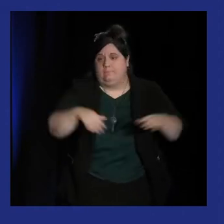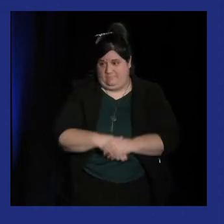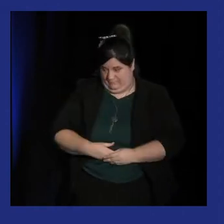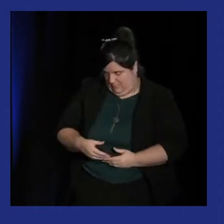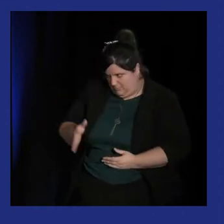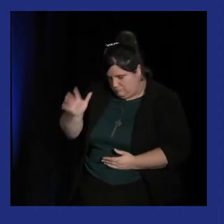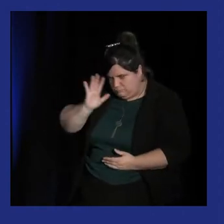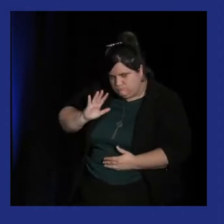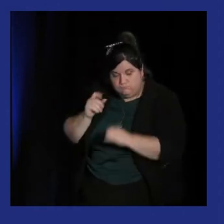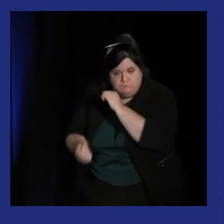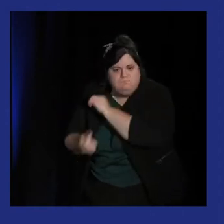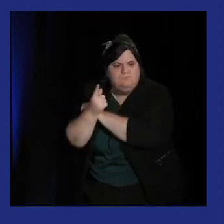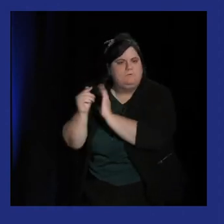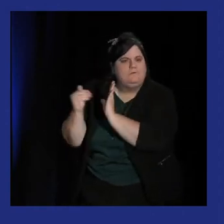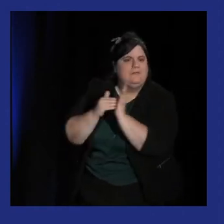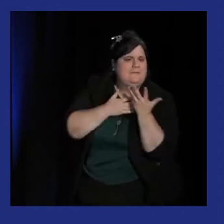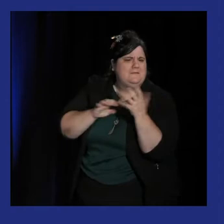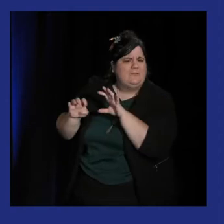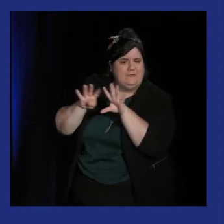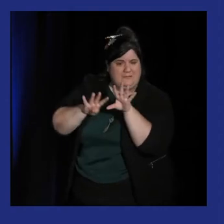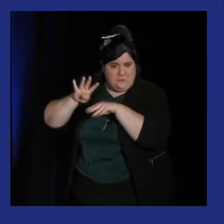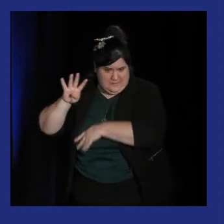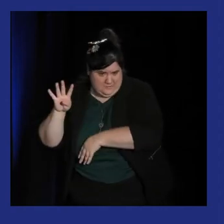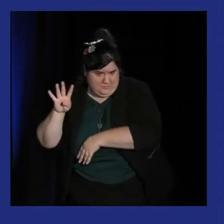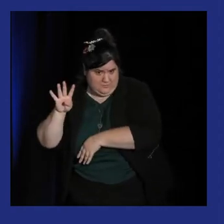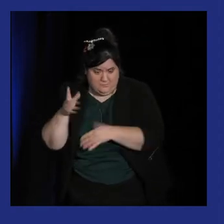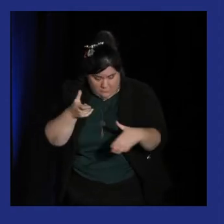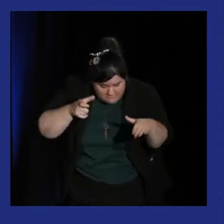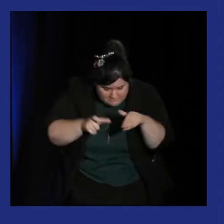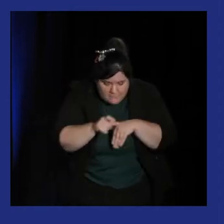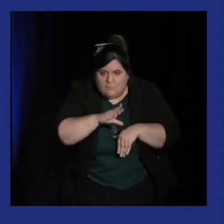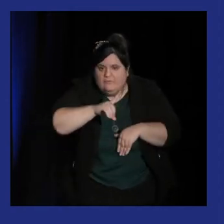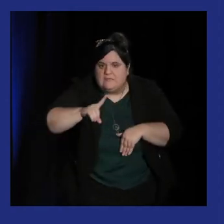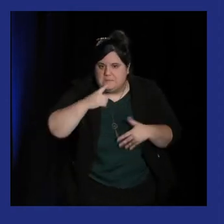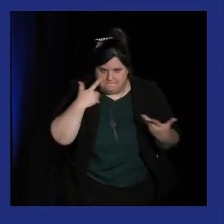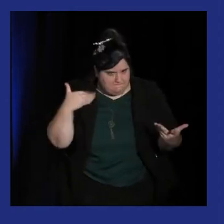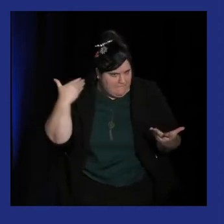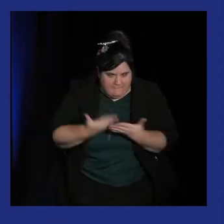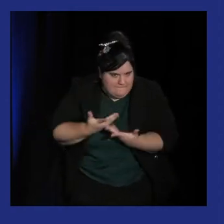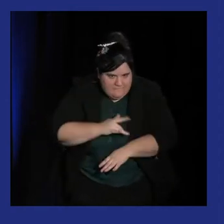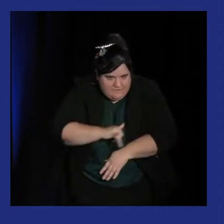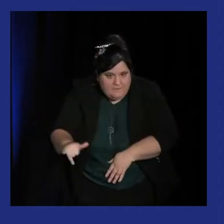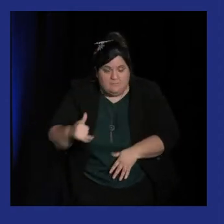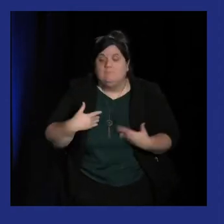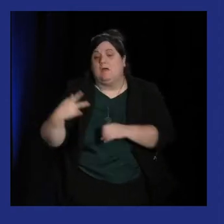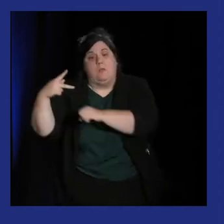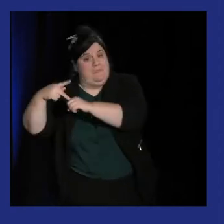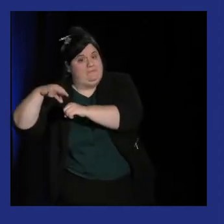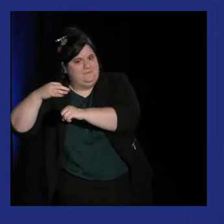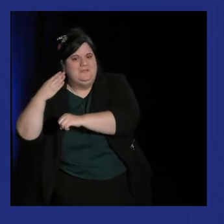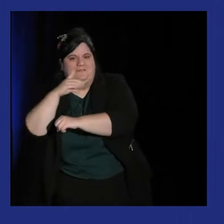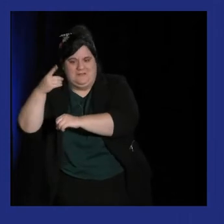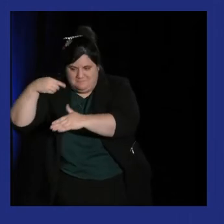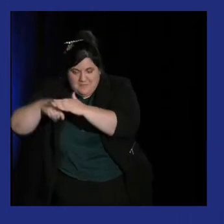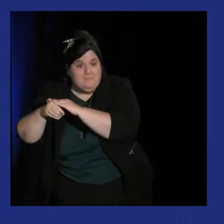lecteur CD pour beaucoup le premier lecteur CD ça sera la Playstation c'était mon cas et sur ce CD il y avait pas mal de musique